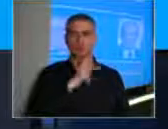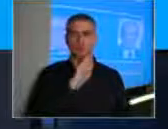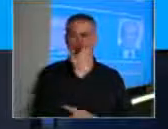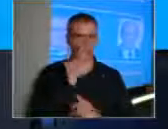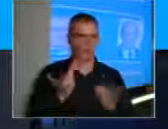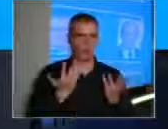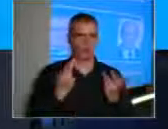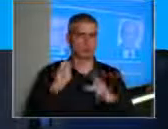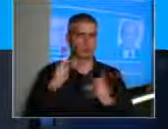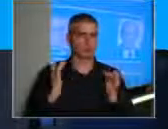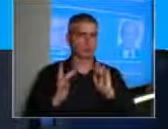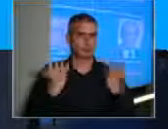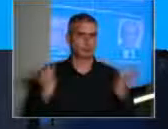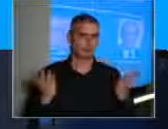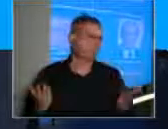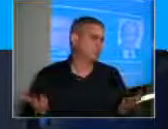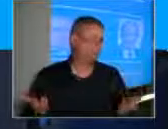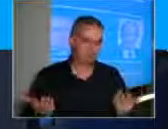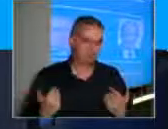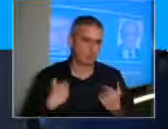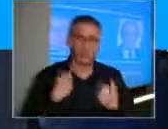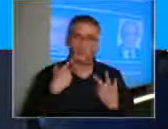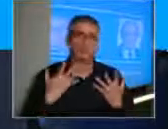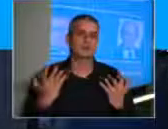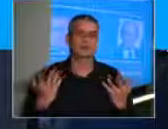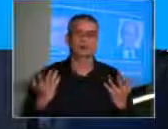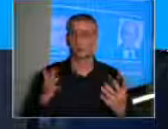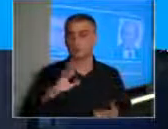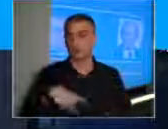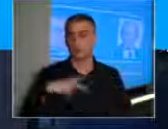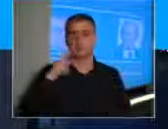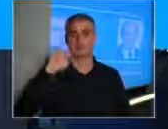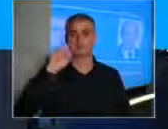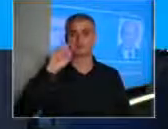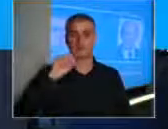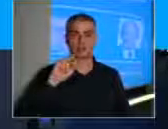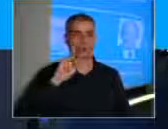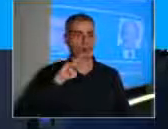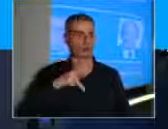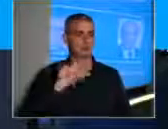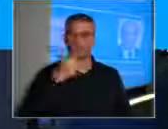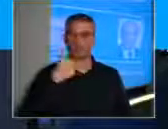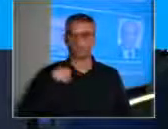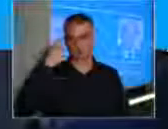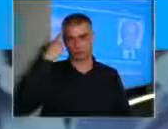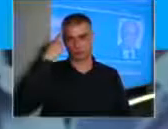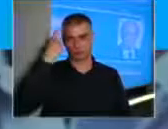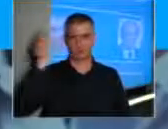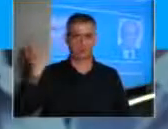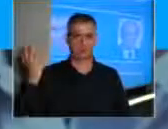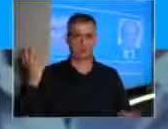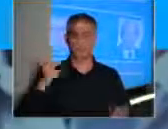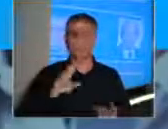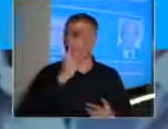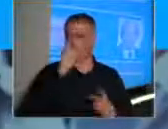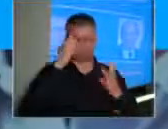שם יותר... לא, אנחנו אמרנו שהחיבור הזה... לא, אתה יודע, גם עם ניסן כהן... קודם כל, אנחנו חושבים שלנחות גנץ